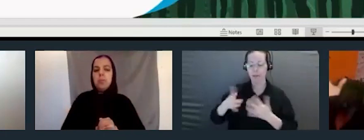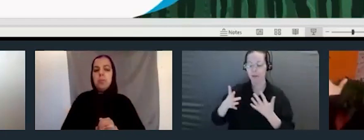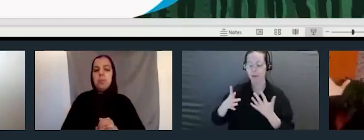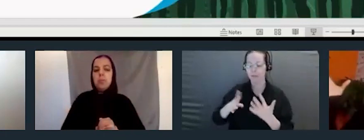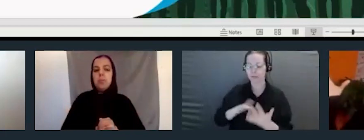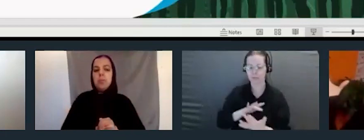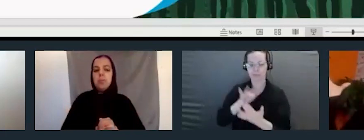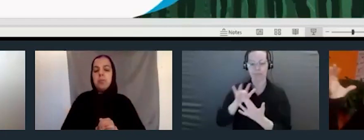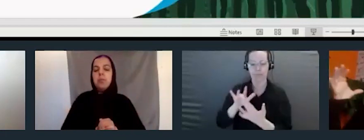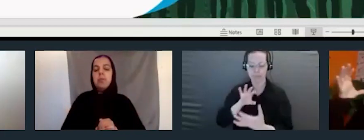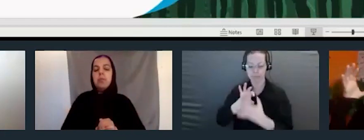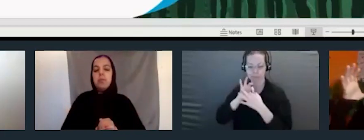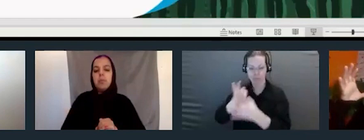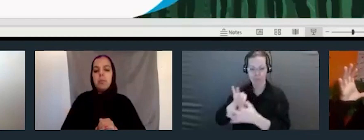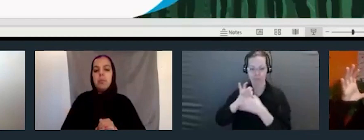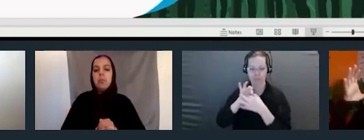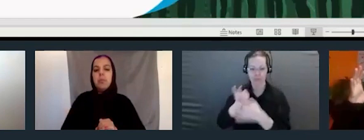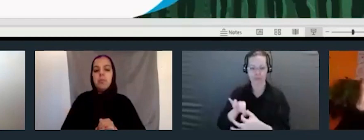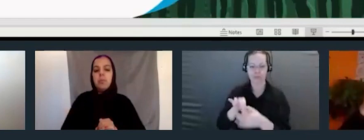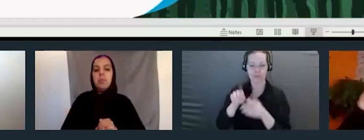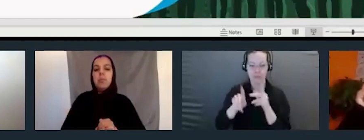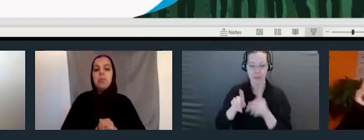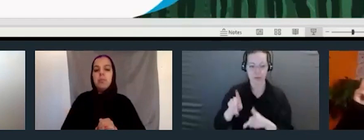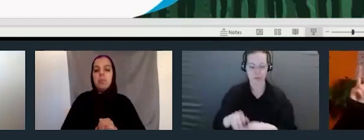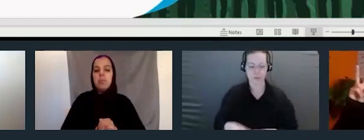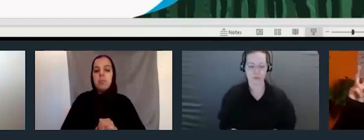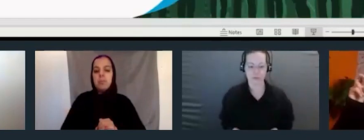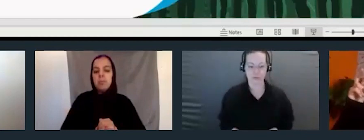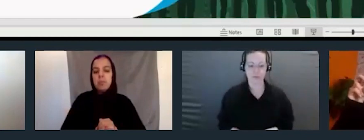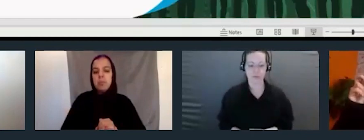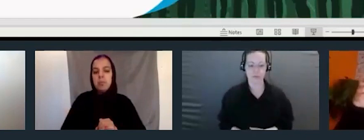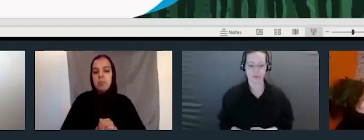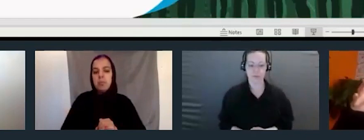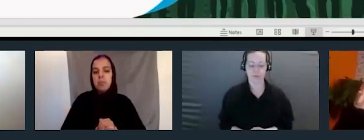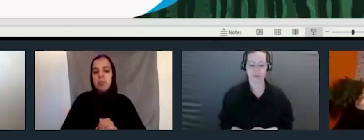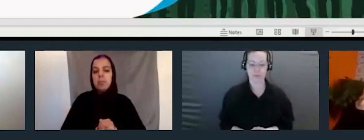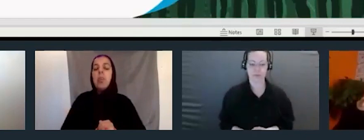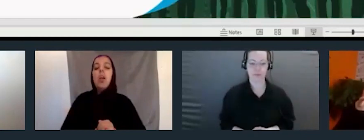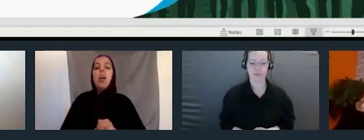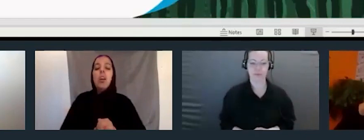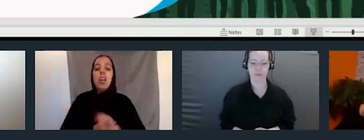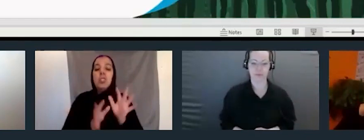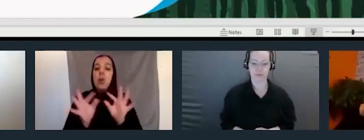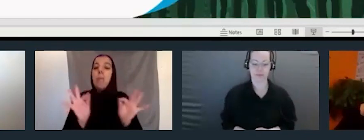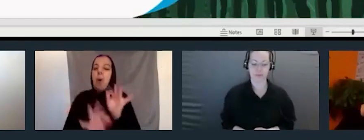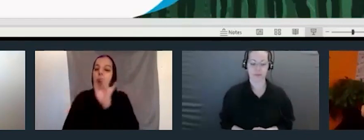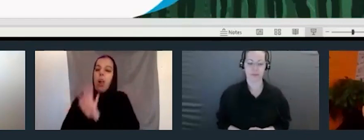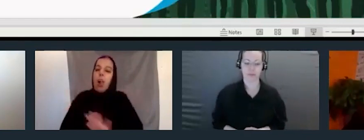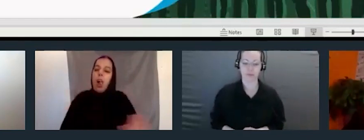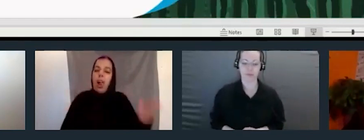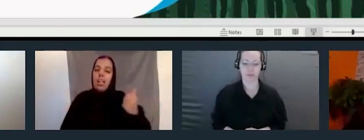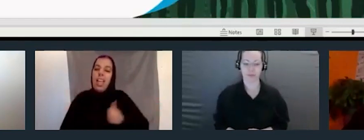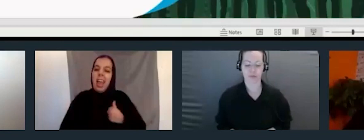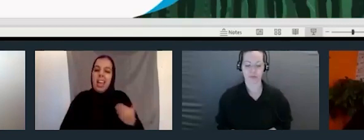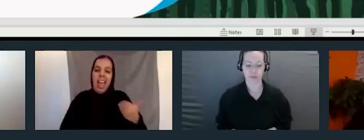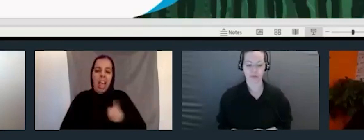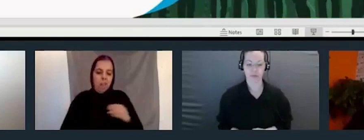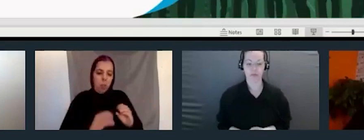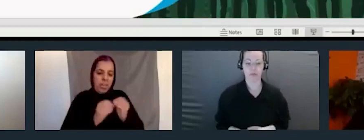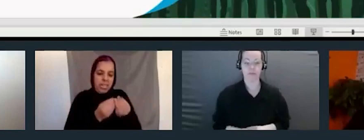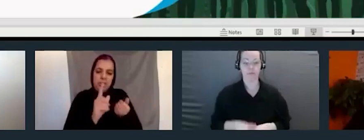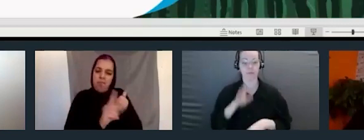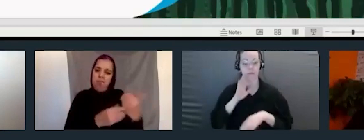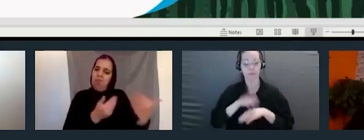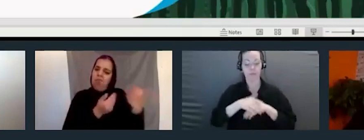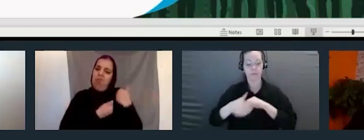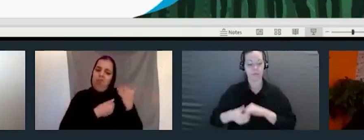important d'avoir des champions au niveau communautaire pour pouvoir rassembler la collectivité afin de comprendre quels